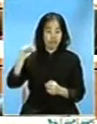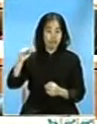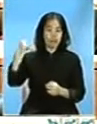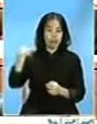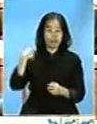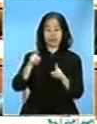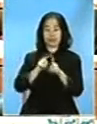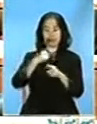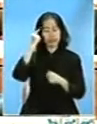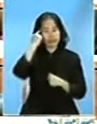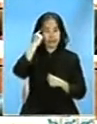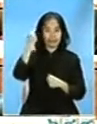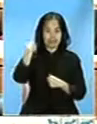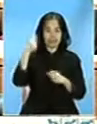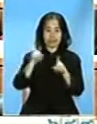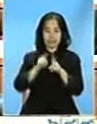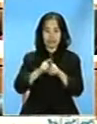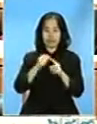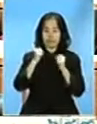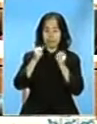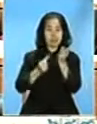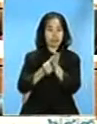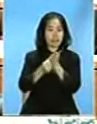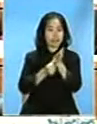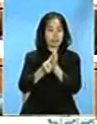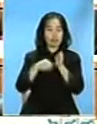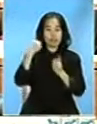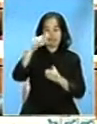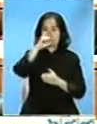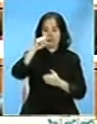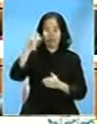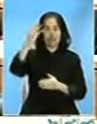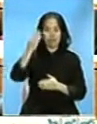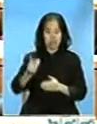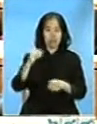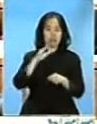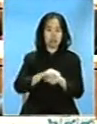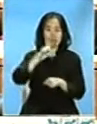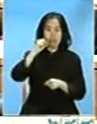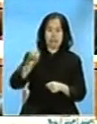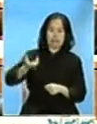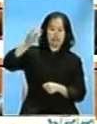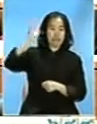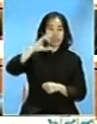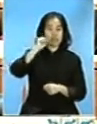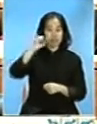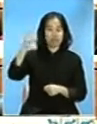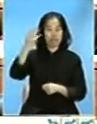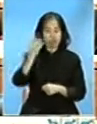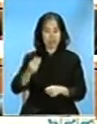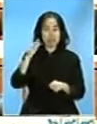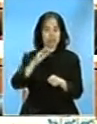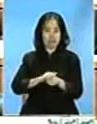องผมยังมีความคิดเลยว่าถ้ามีการแก้ไขให้มีจำนวนลดน้อยลงน่าจะเป็นข้อดีเสียด้วยซ้ำไปเพราะ